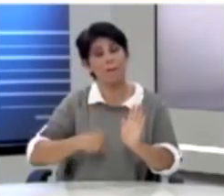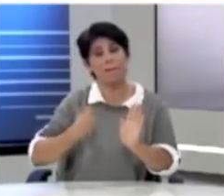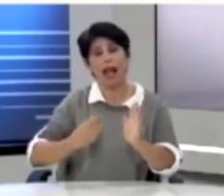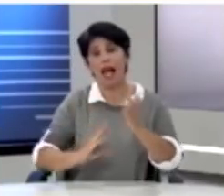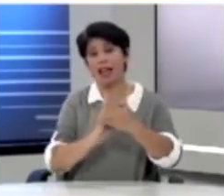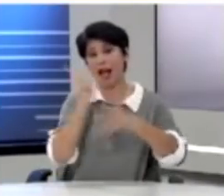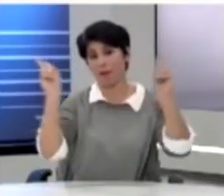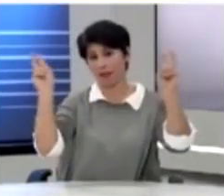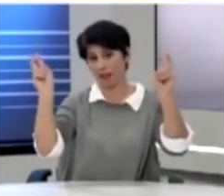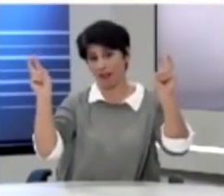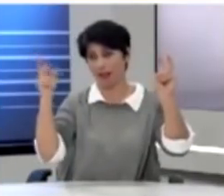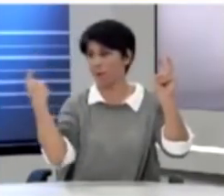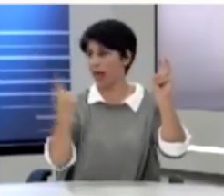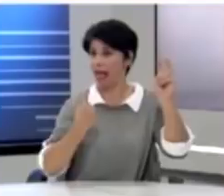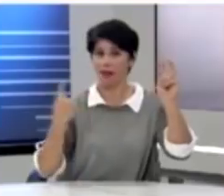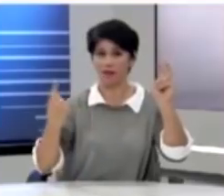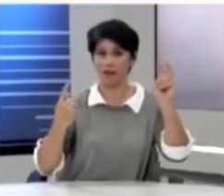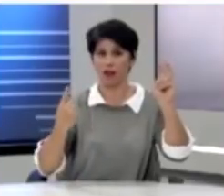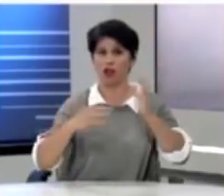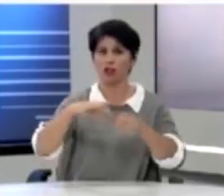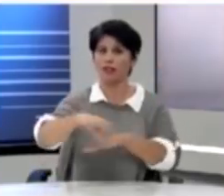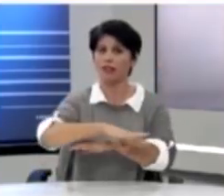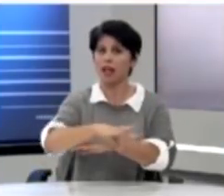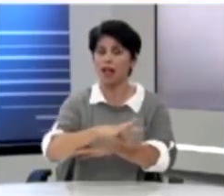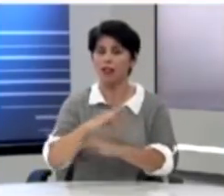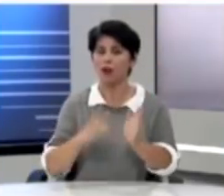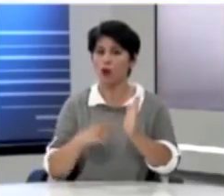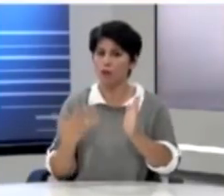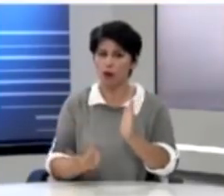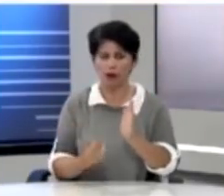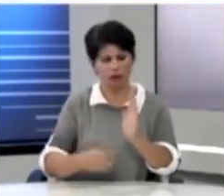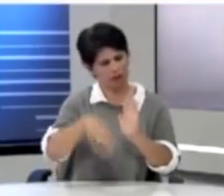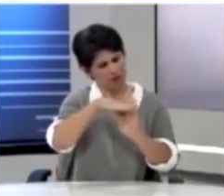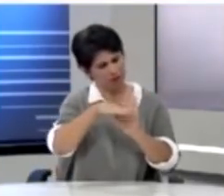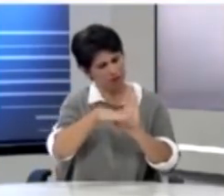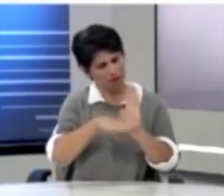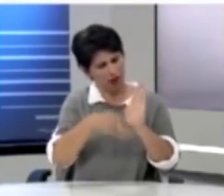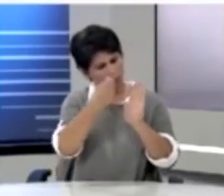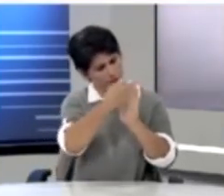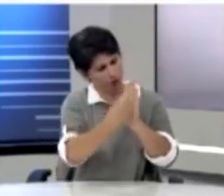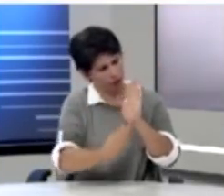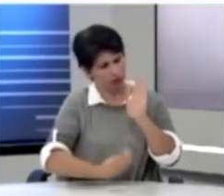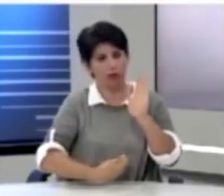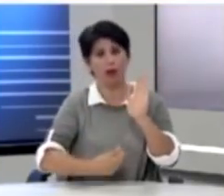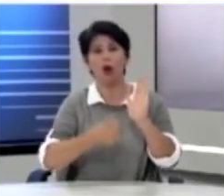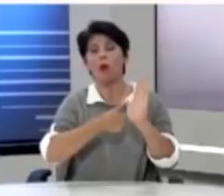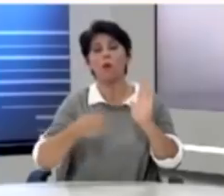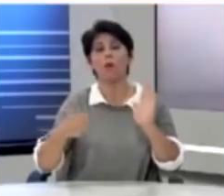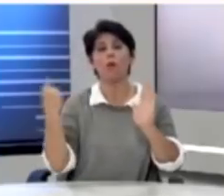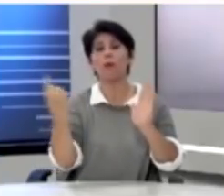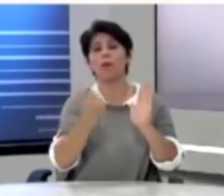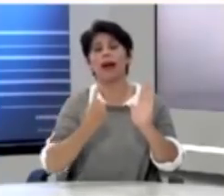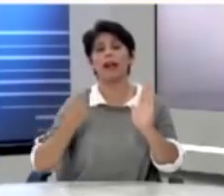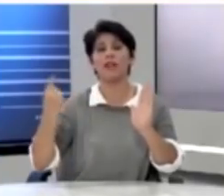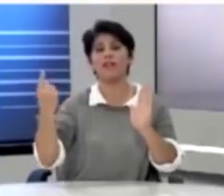περιβάλλον, το σχέδιο του νόμου σας περιλαμβάνει μια σειρά διατάξεις που μόνο ως